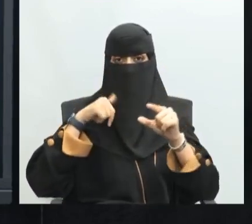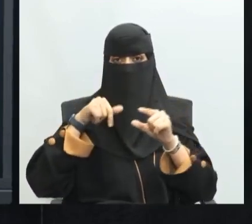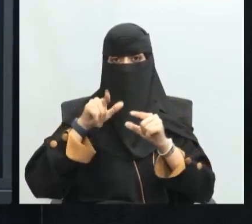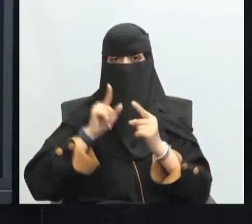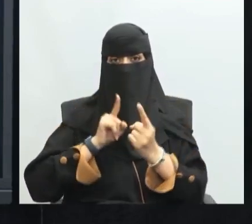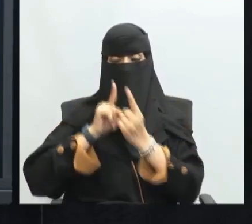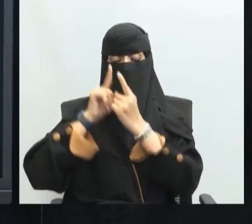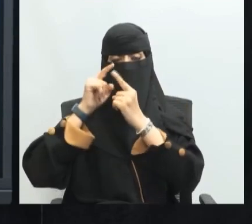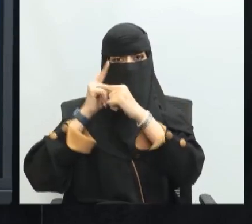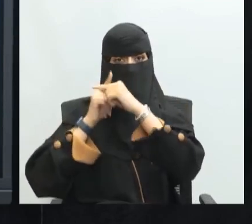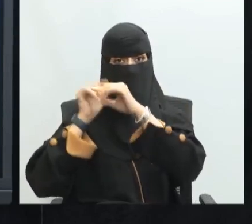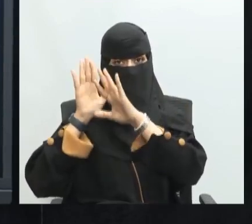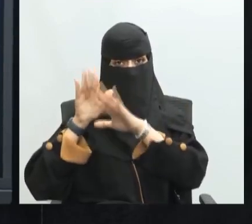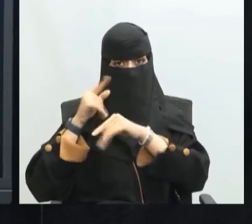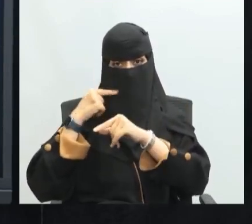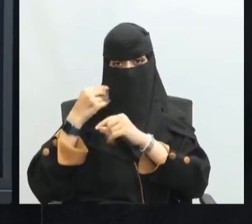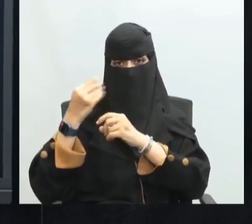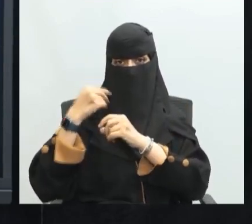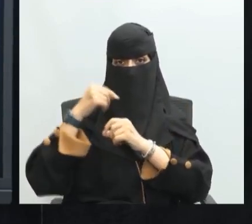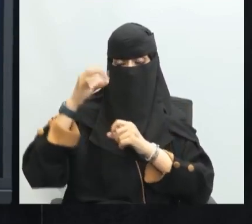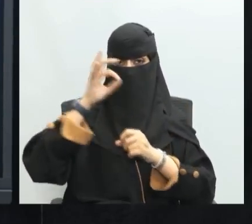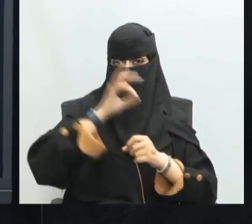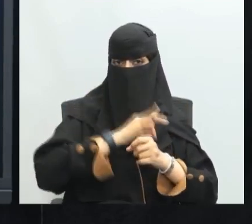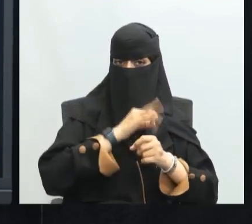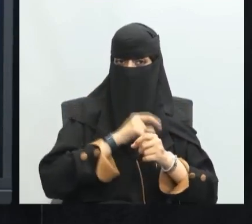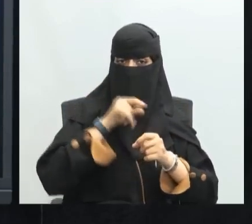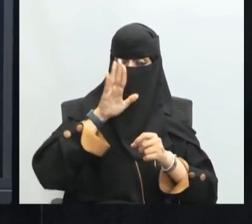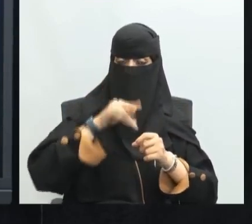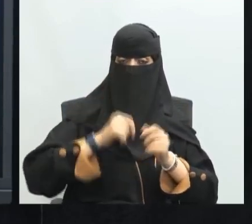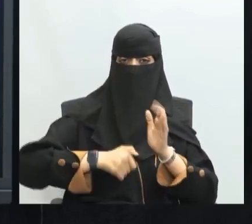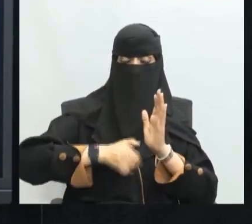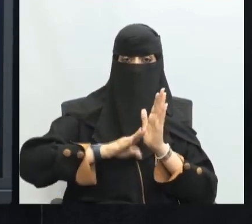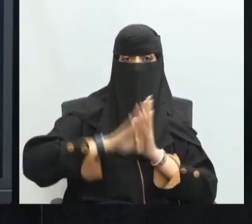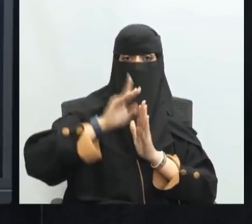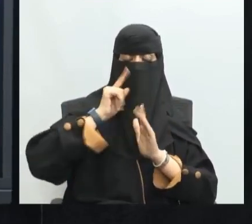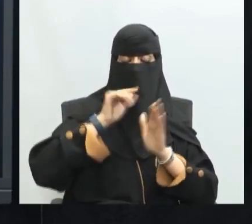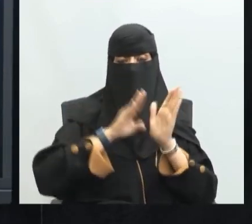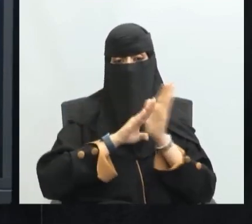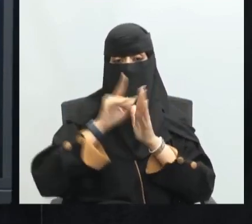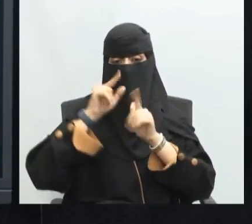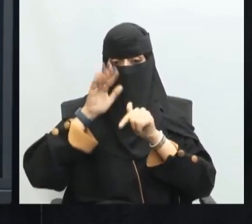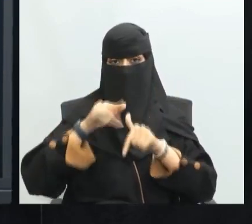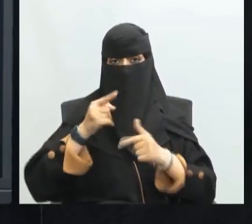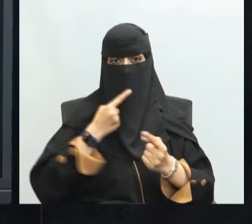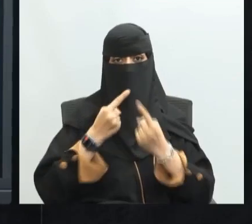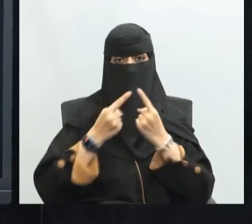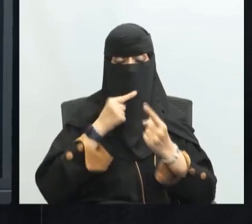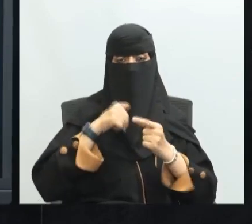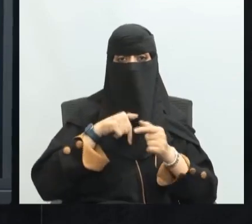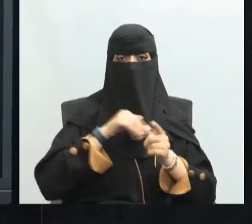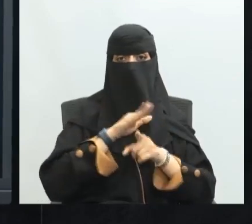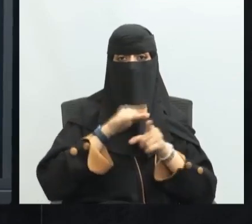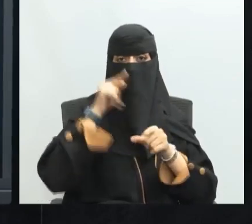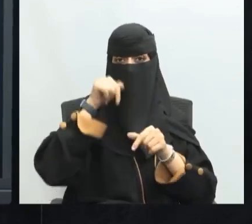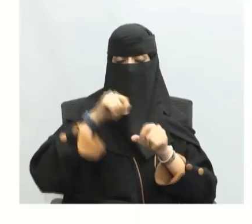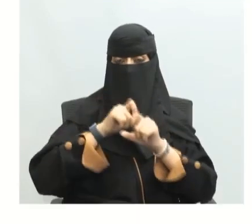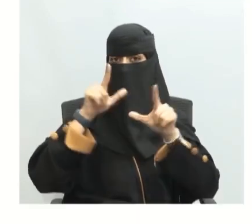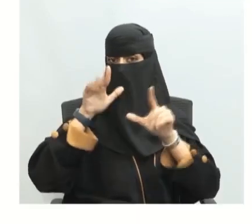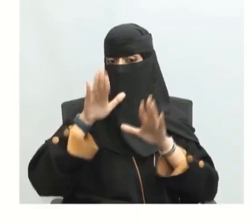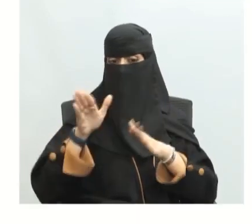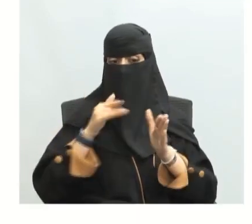ومن خلال حوار يتم تعزيزها ودعمها ايضا من خلال الحوار الوطني ماذا يظهر